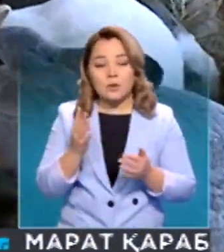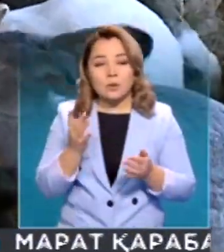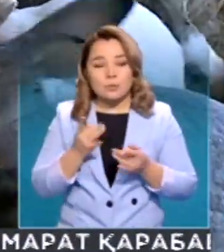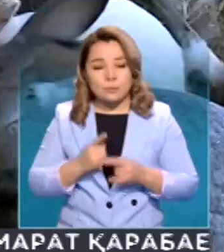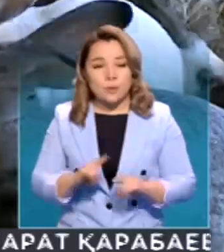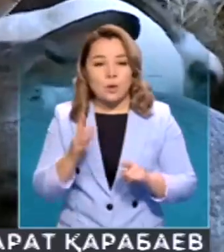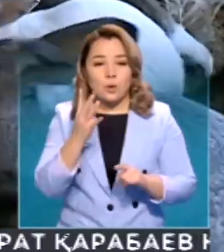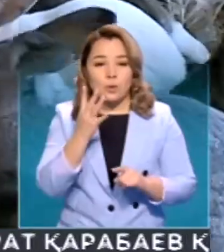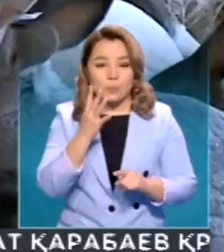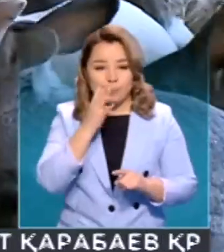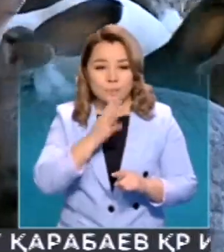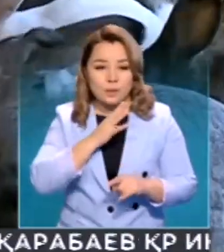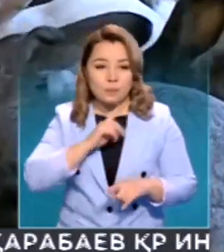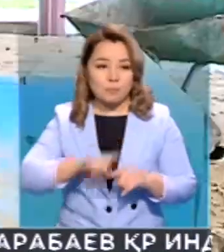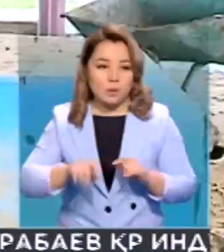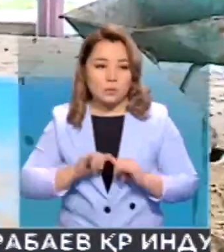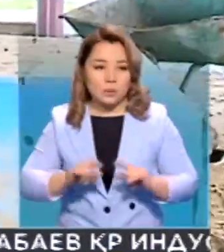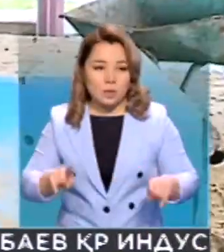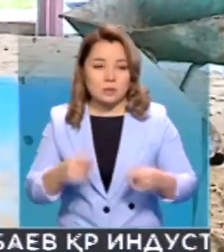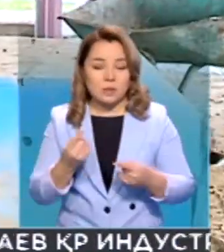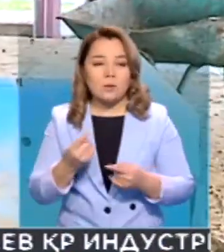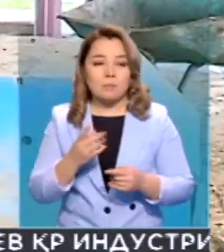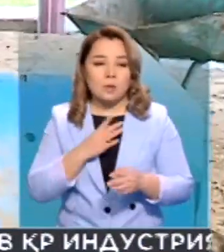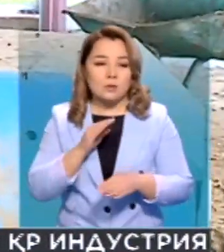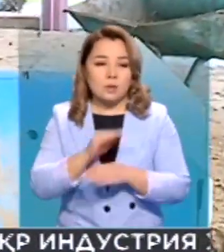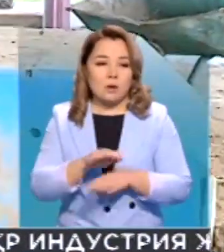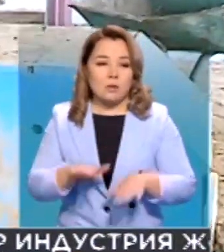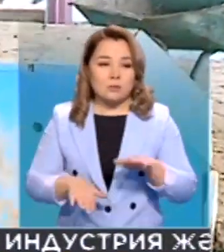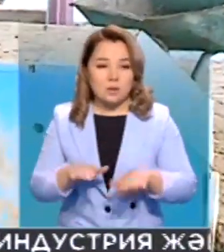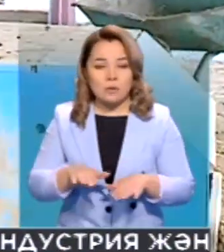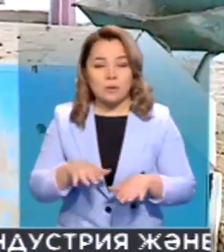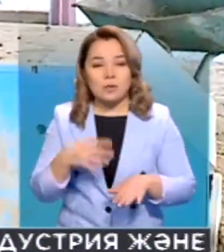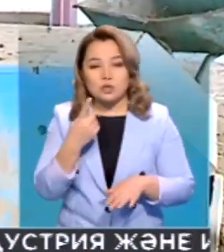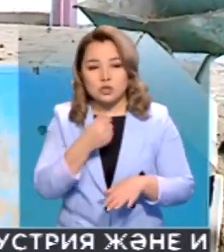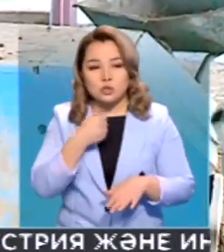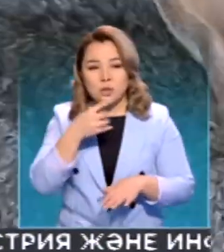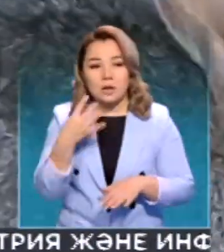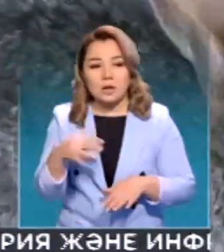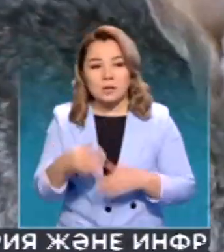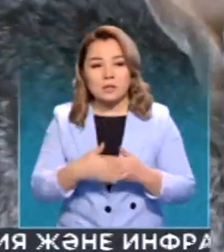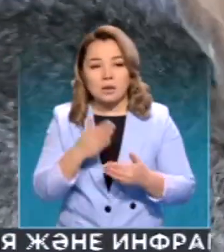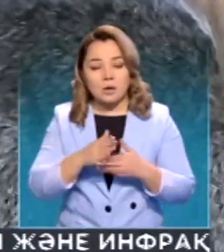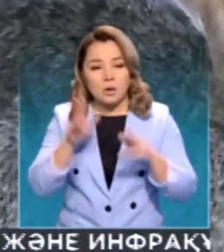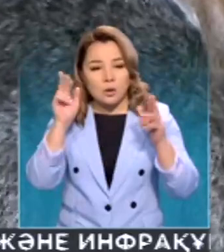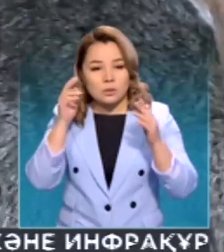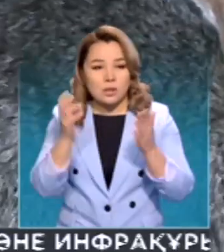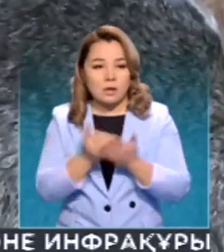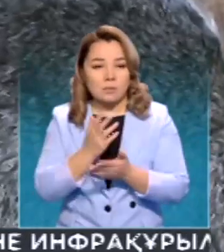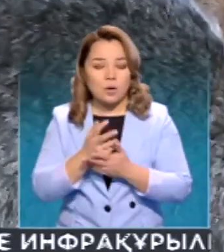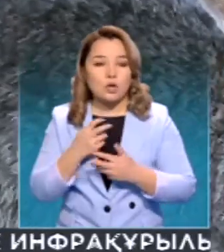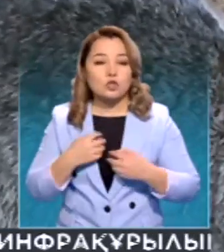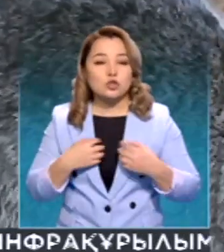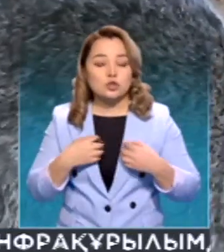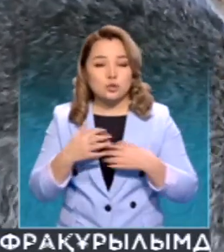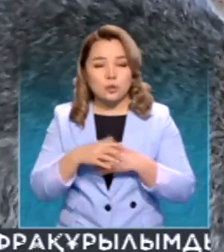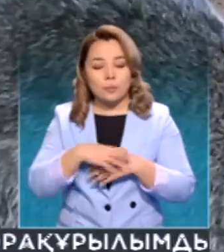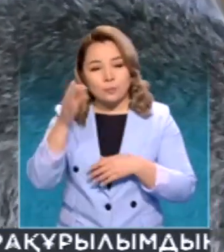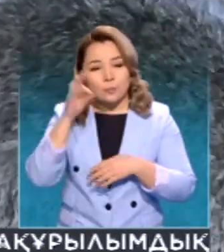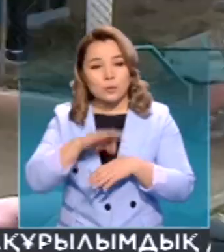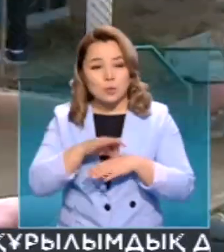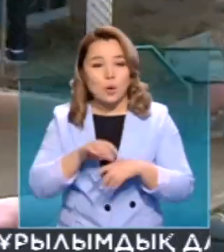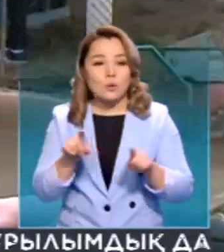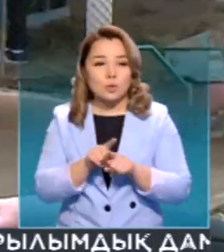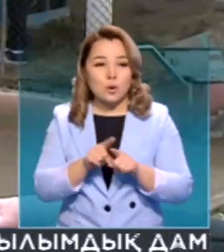ішінде 5 келіге дейін салмақ қосады, жылына 40-қа дейін көжек табады. Етін былай қойғанда оның үлпілдік жүнді терісінің өзіне сұраныс